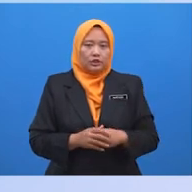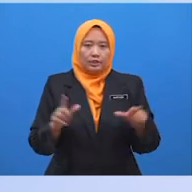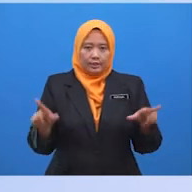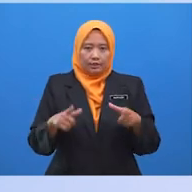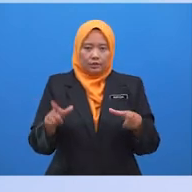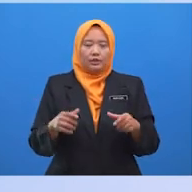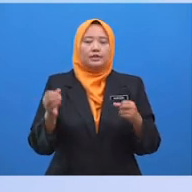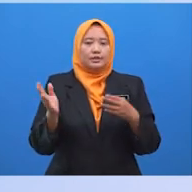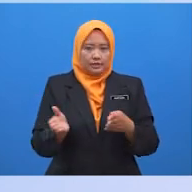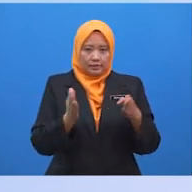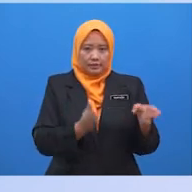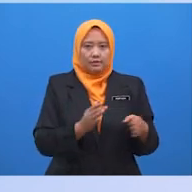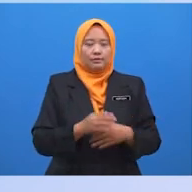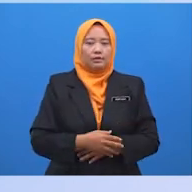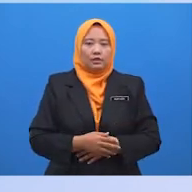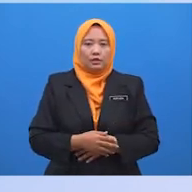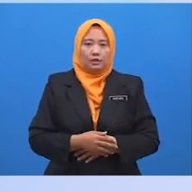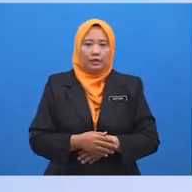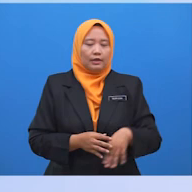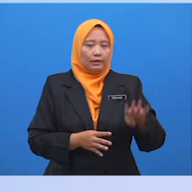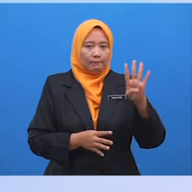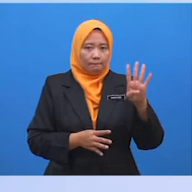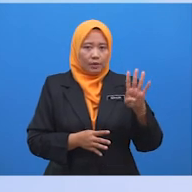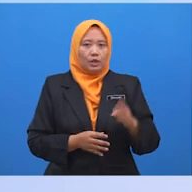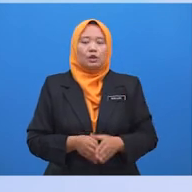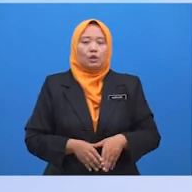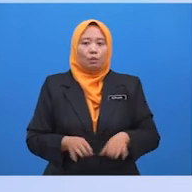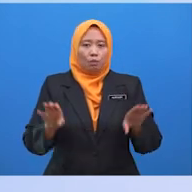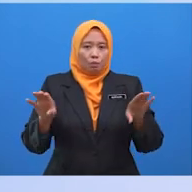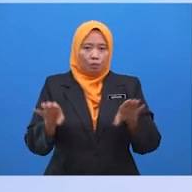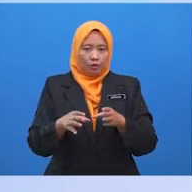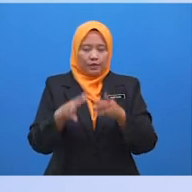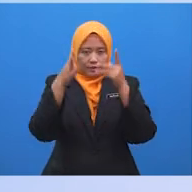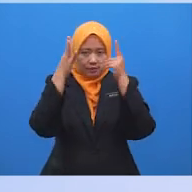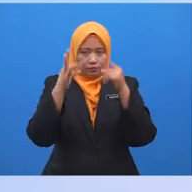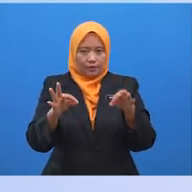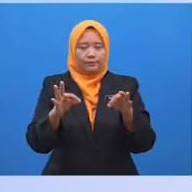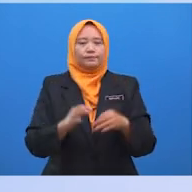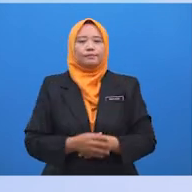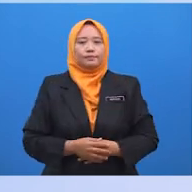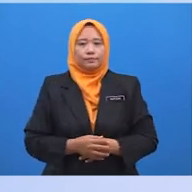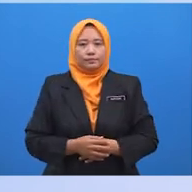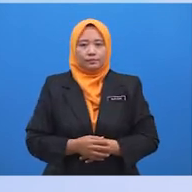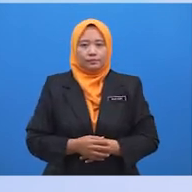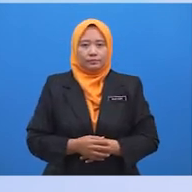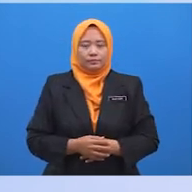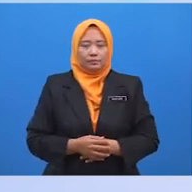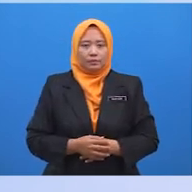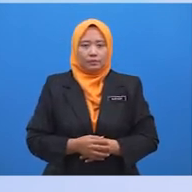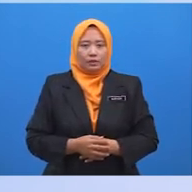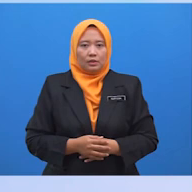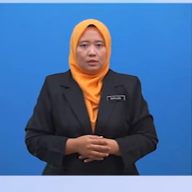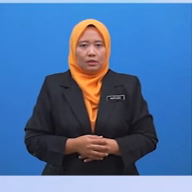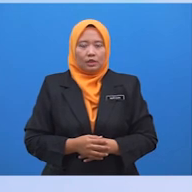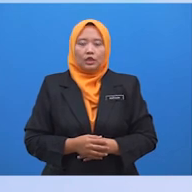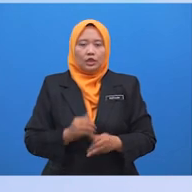melaksanakan strategi. Dan yang keempat, membuat kesimpulan. Berdasarkan kepada soalan